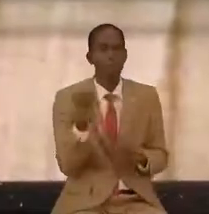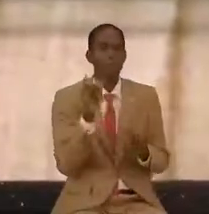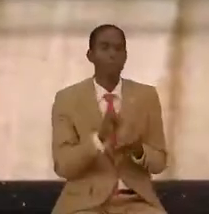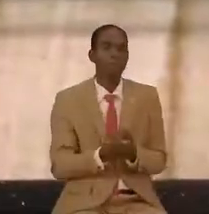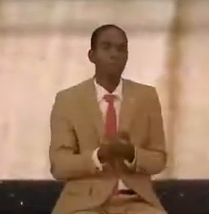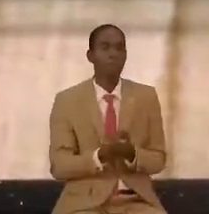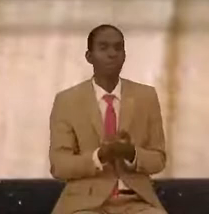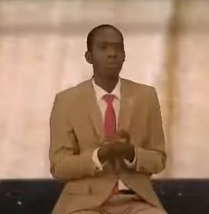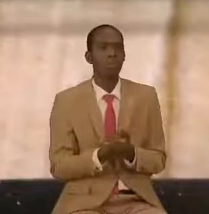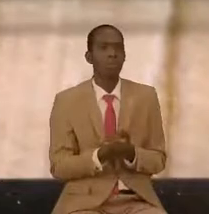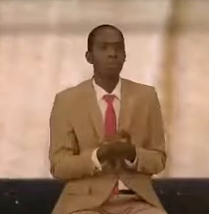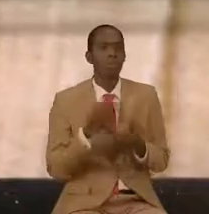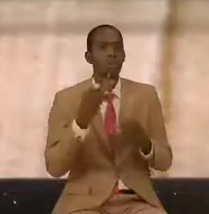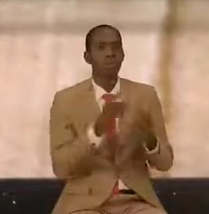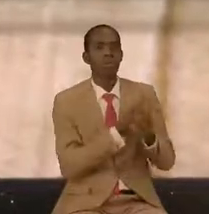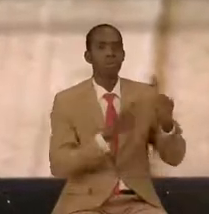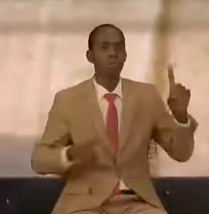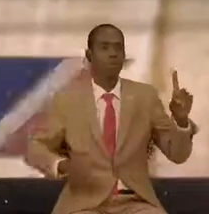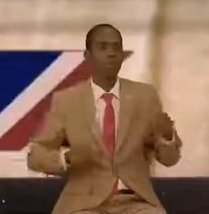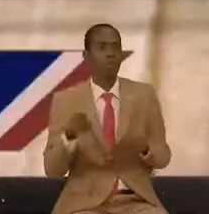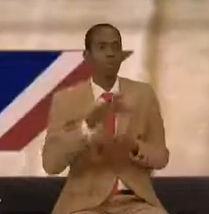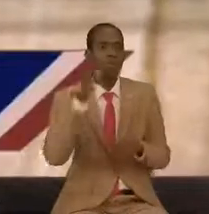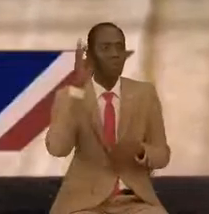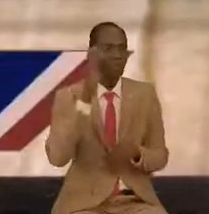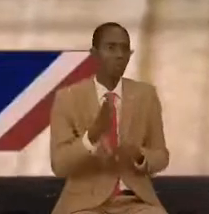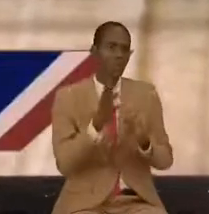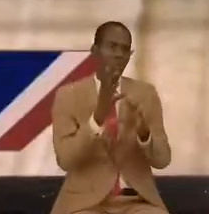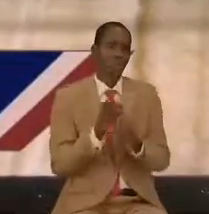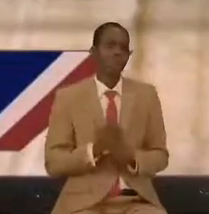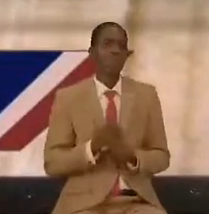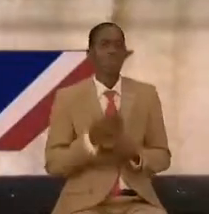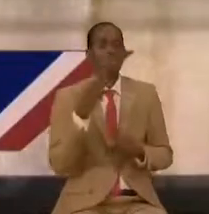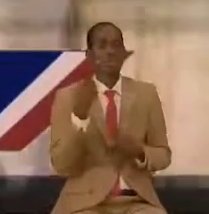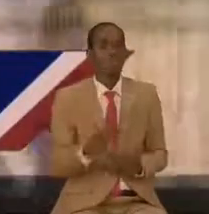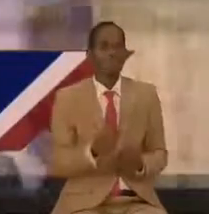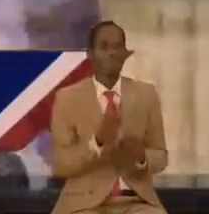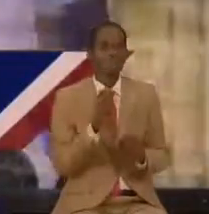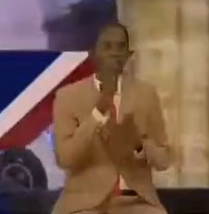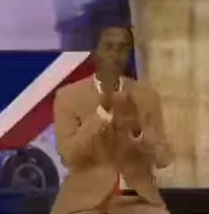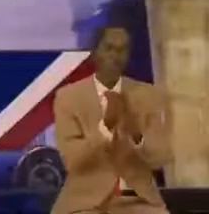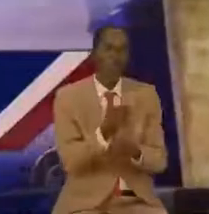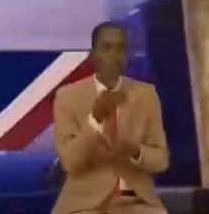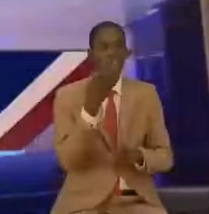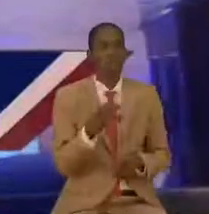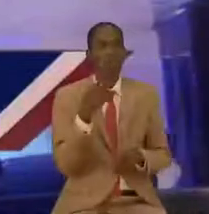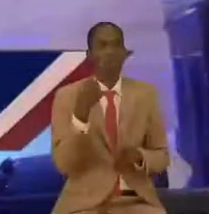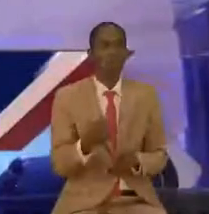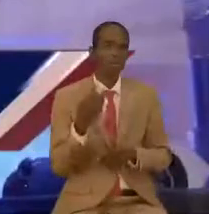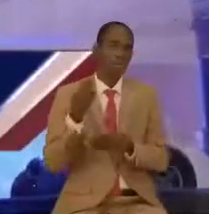hommes. 24. Sachant que vous recevrez du Seigneur l'héritage pour